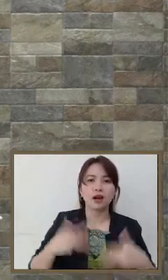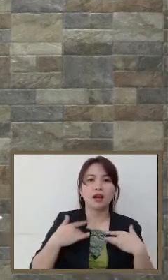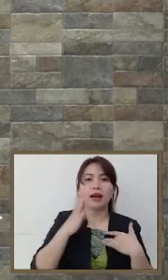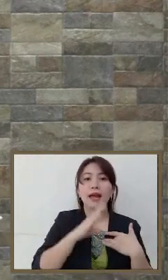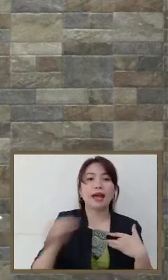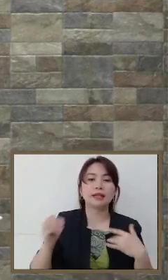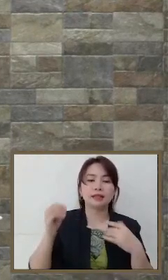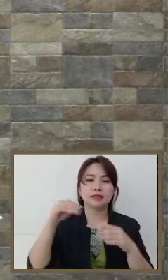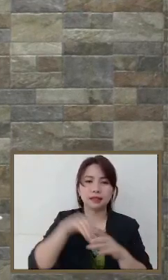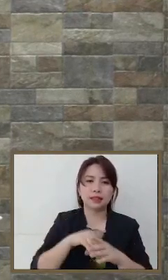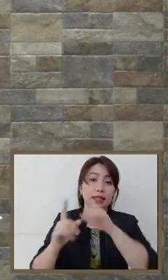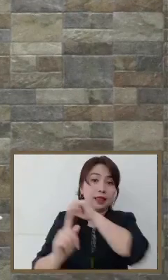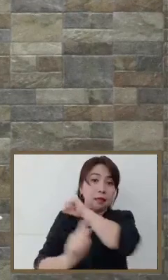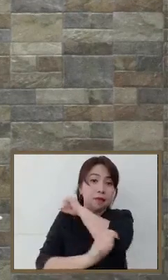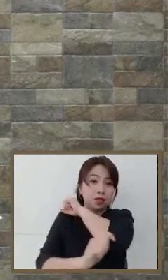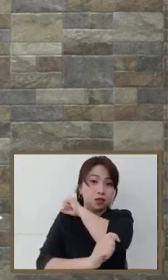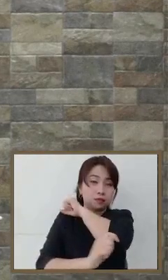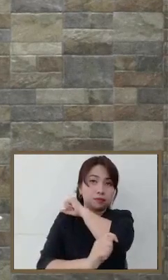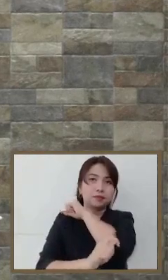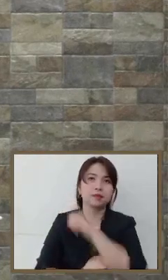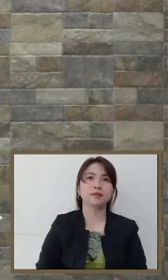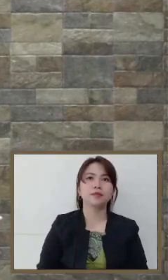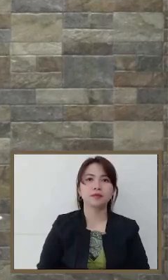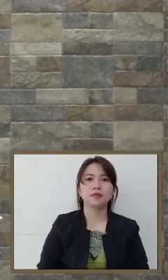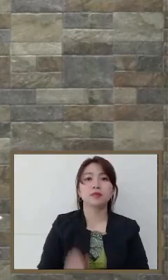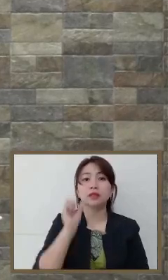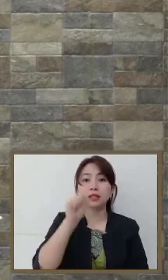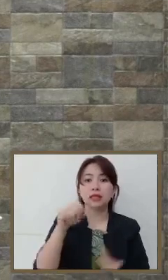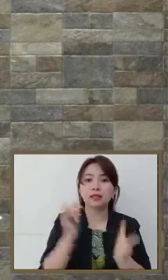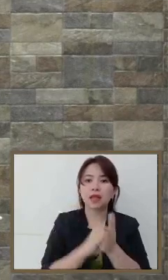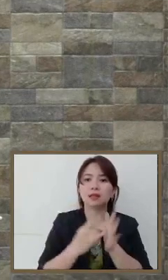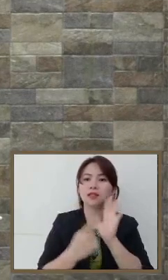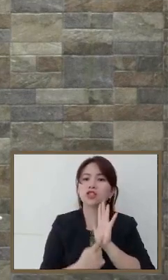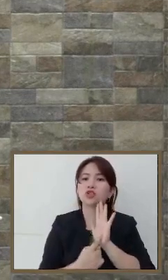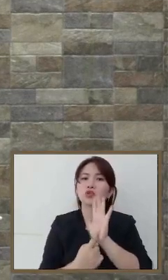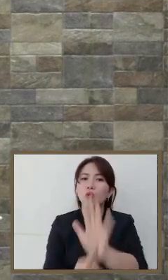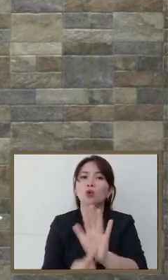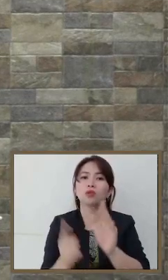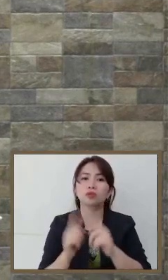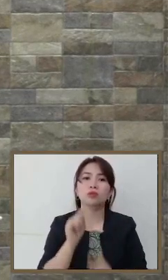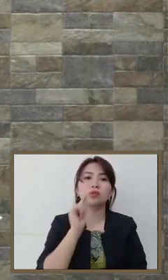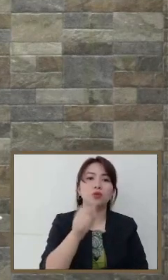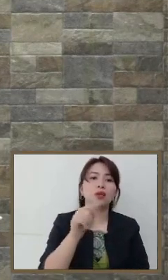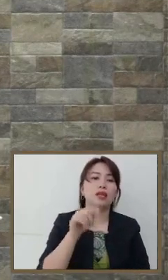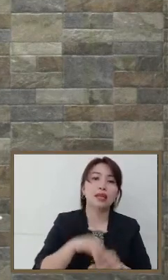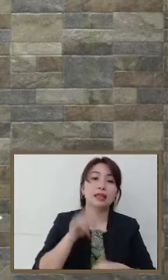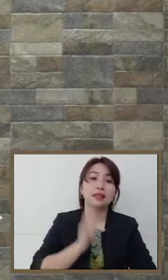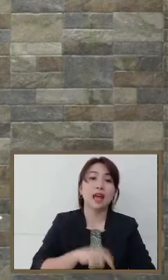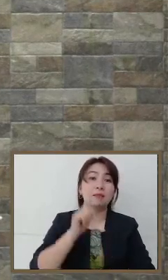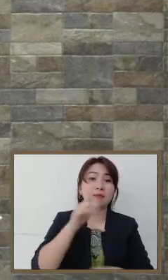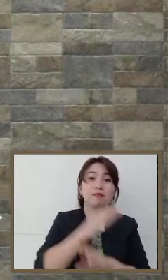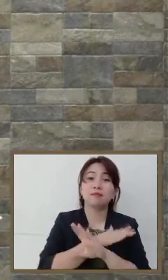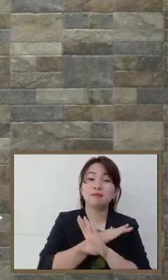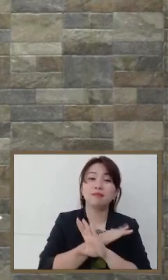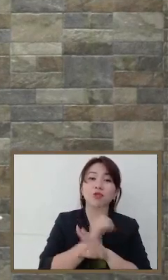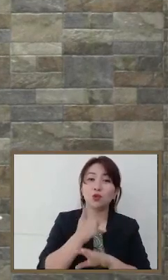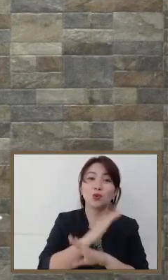kapatid ang temptation ay mag-a-appear yan mga kapatid sa pagkakataon na hindi mo